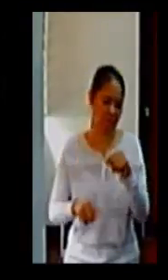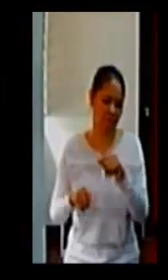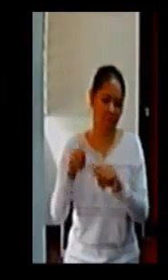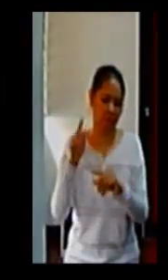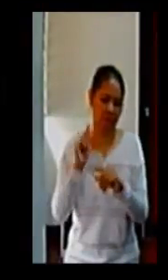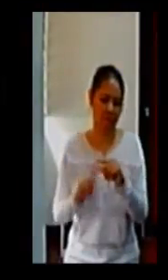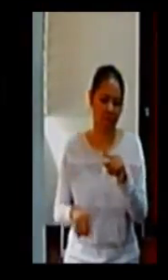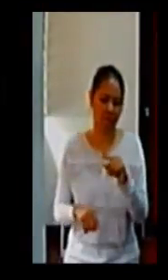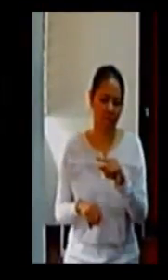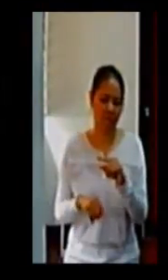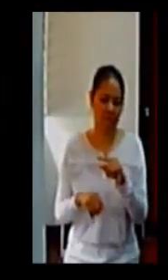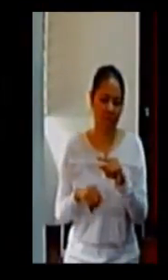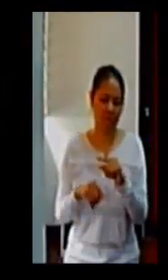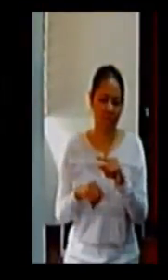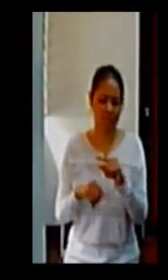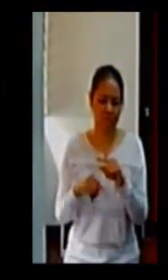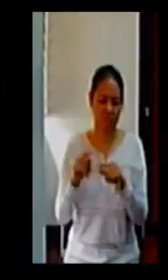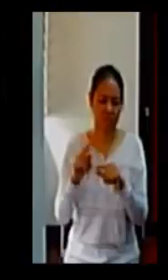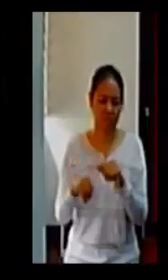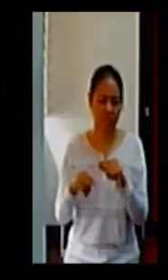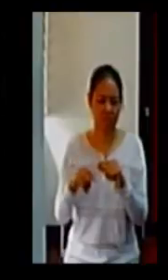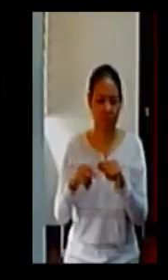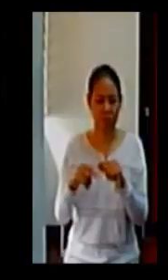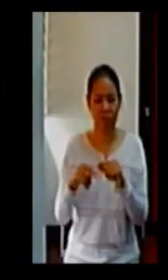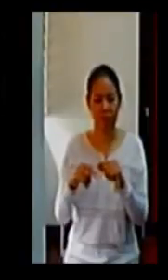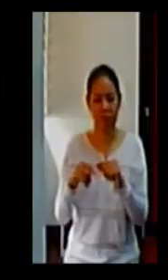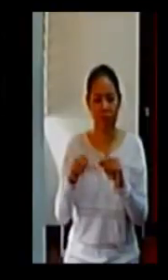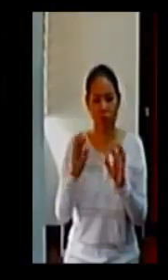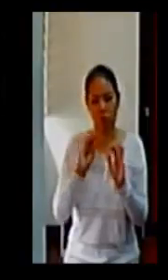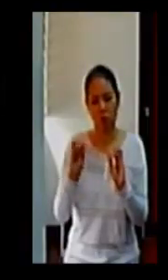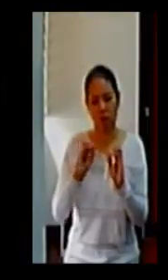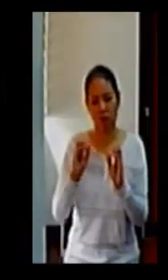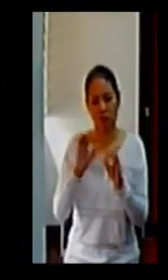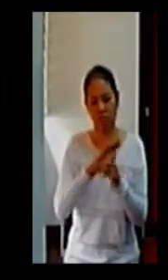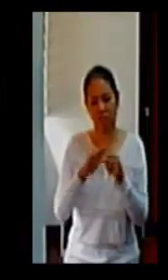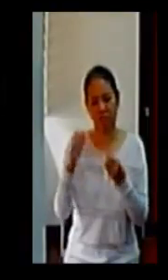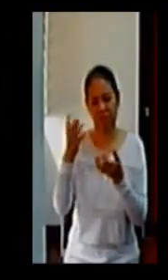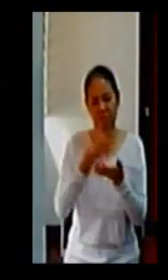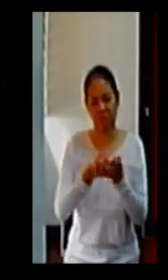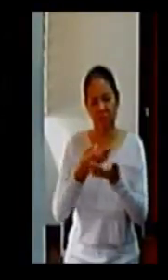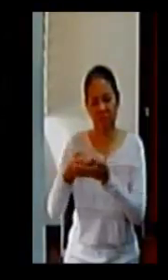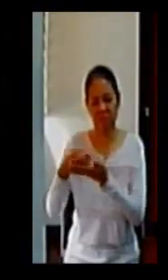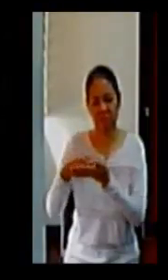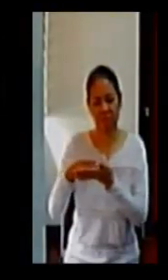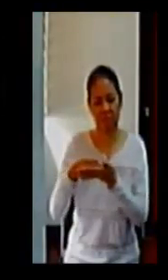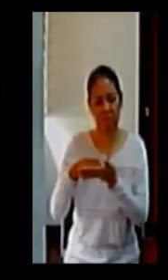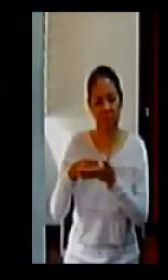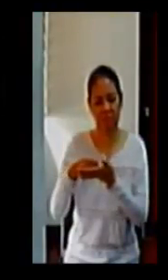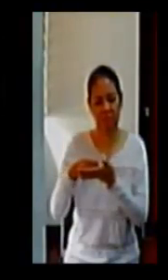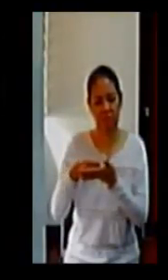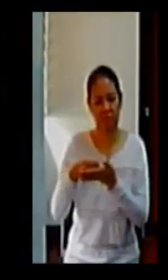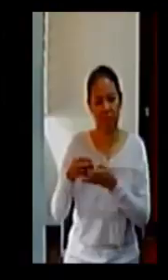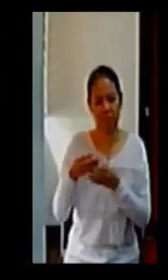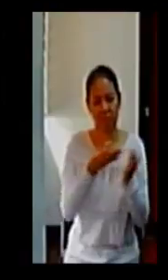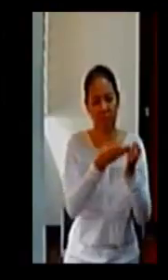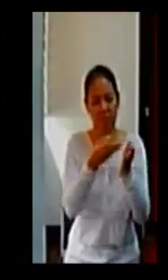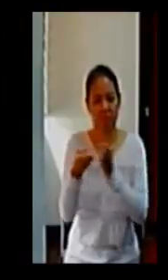maibibigay mo sa community na pagkain. So, yung iba, parang de let it forgo na rin